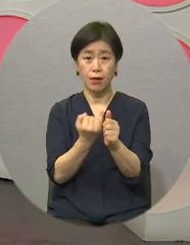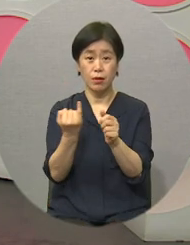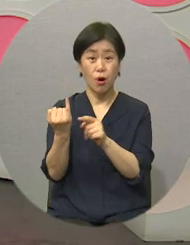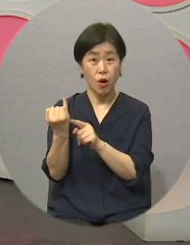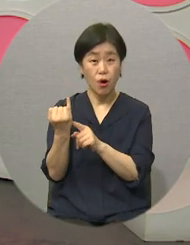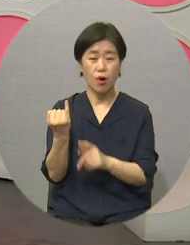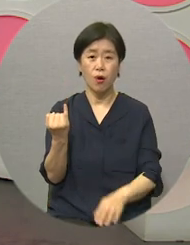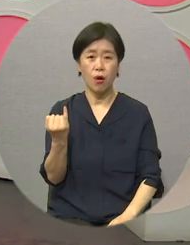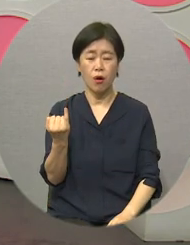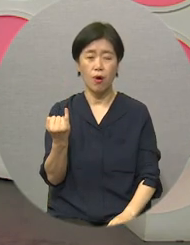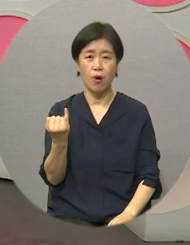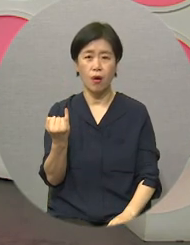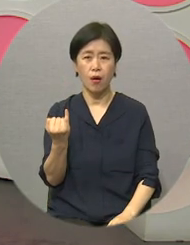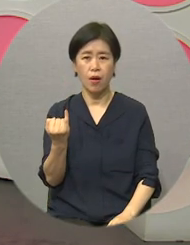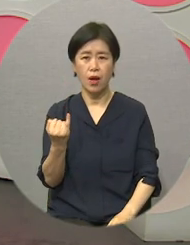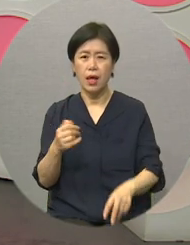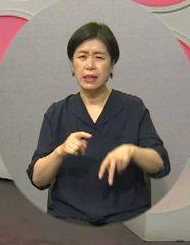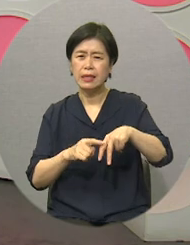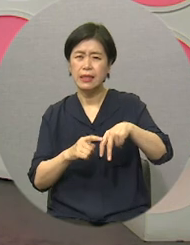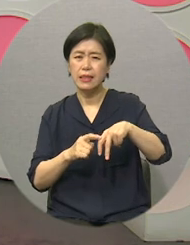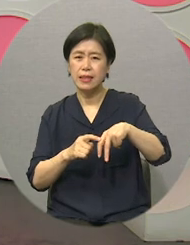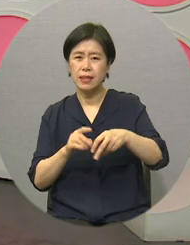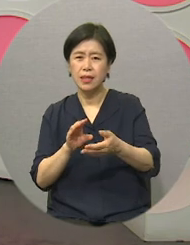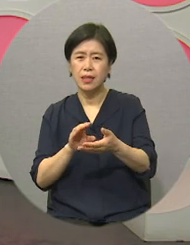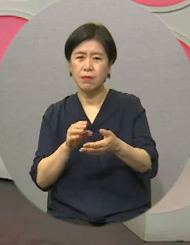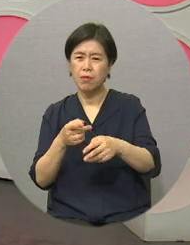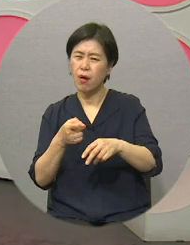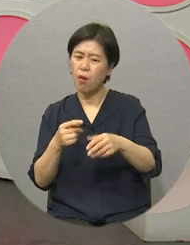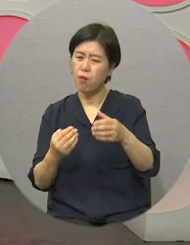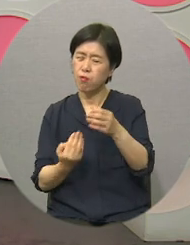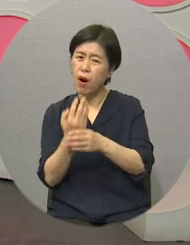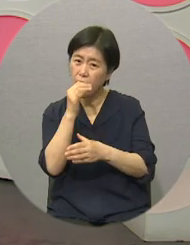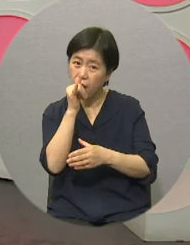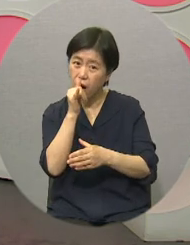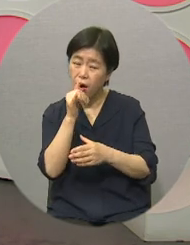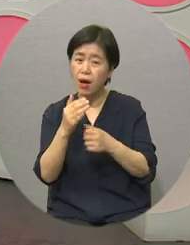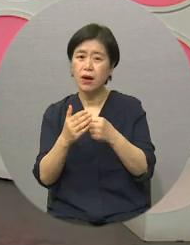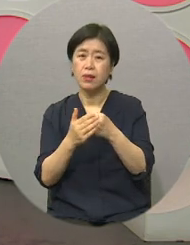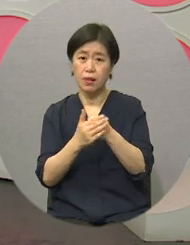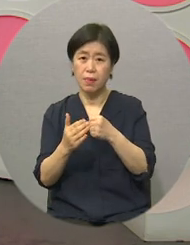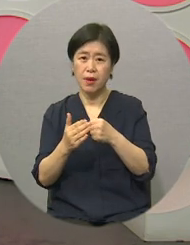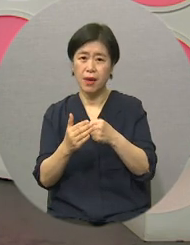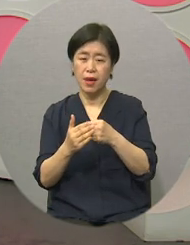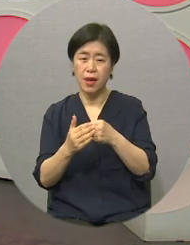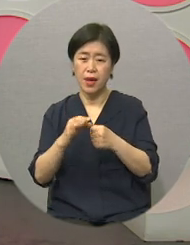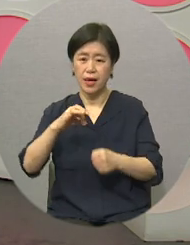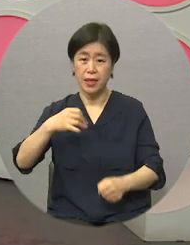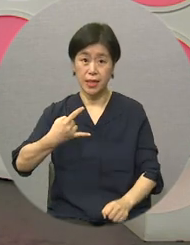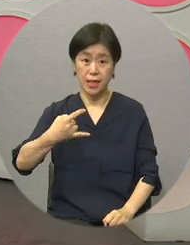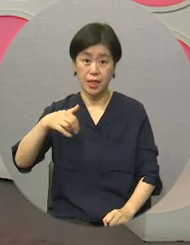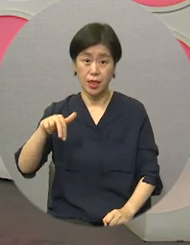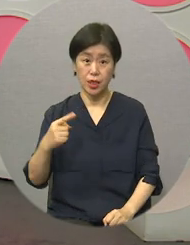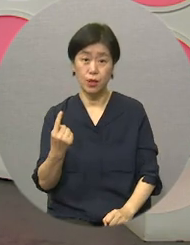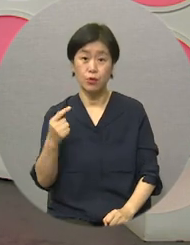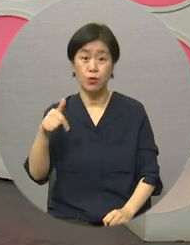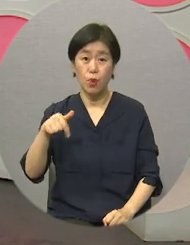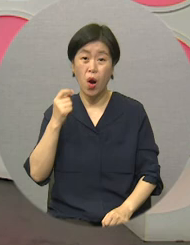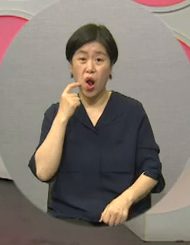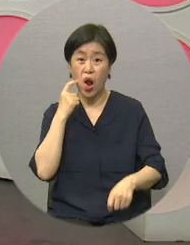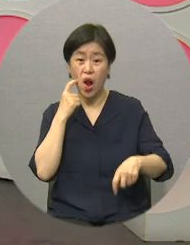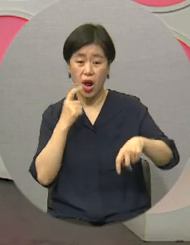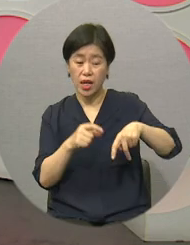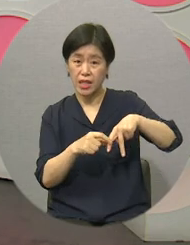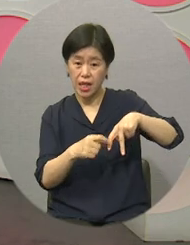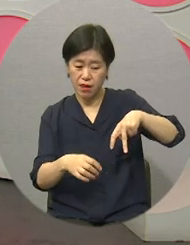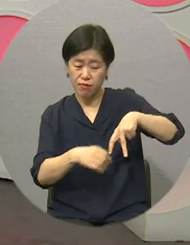어 어 많이 그러니까 그 이제 저 저는 번가 봐 너무 눈물이 많아 이상하게 맨날 뭐 이게 식한